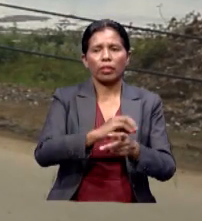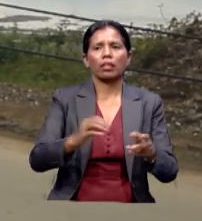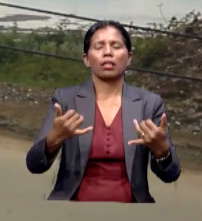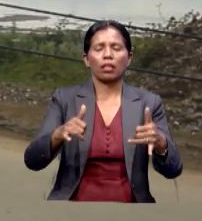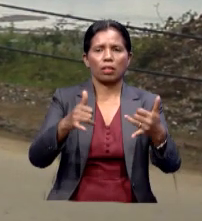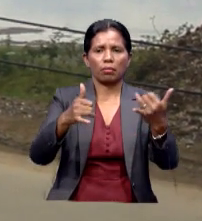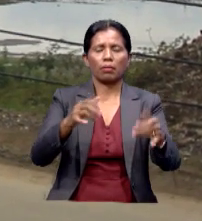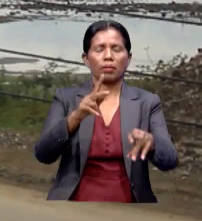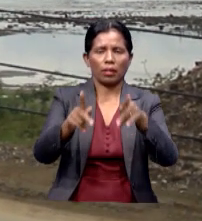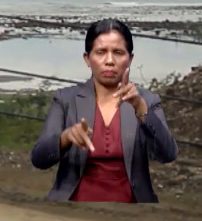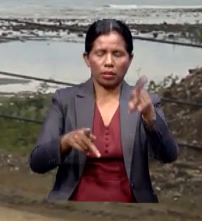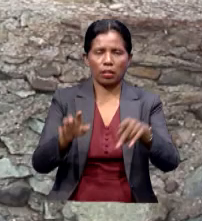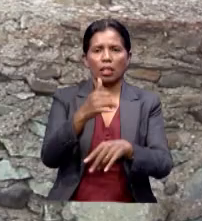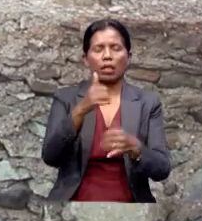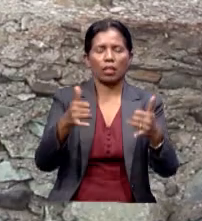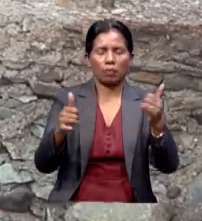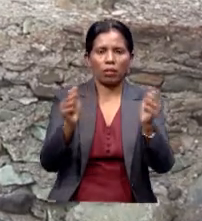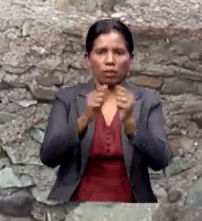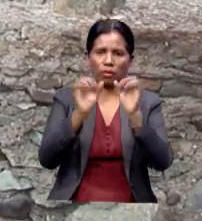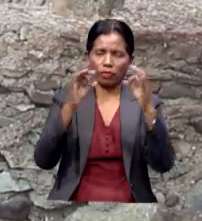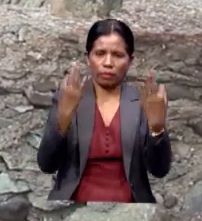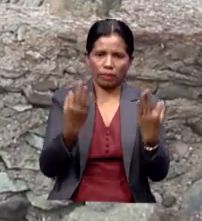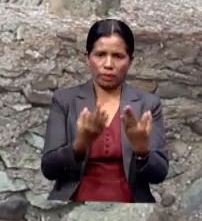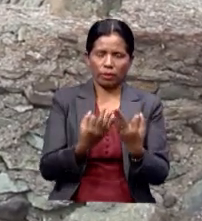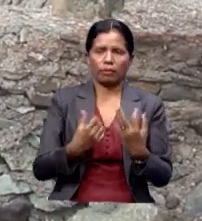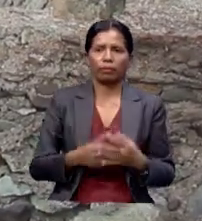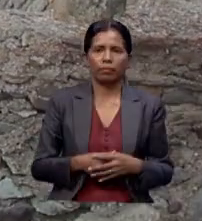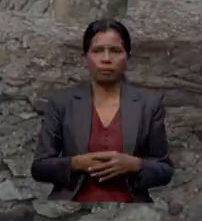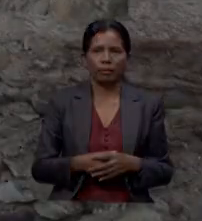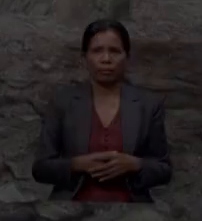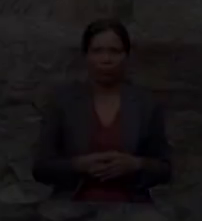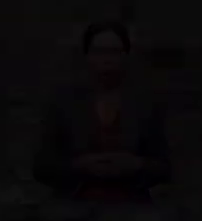komendade ne be pasa feira sau familia. Clementino Maia, Tomás Soares, GMN.